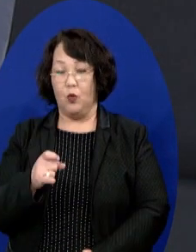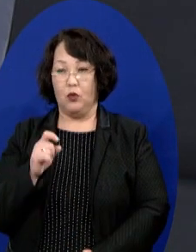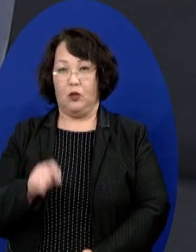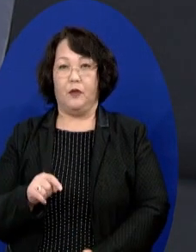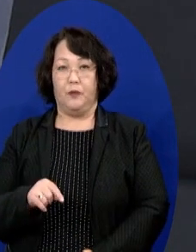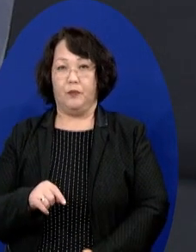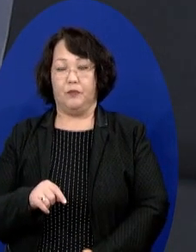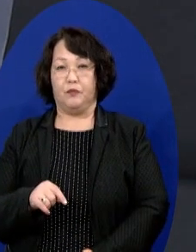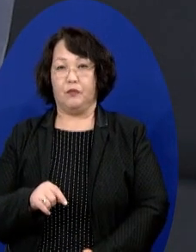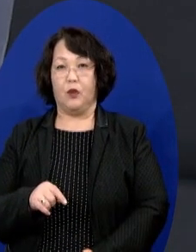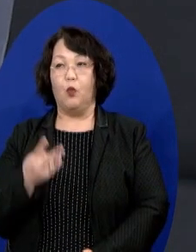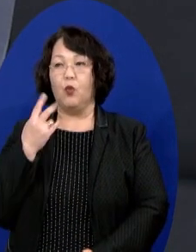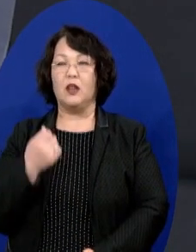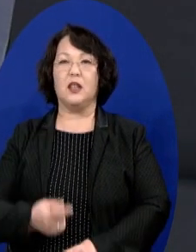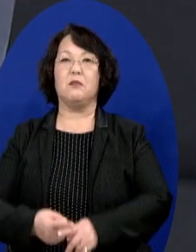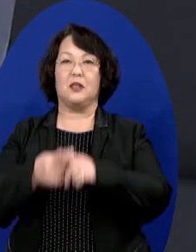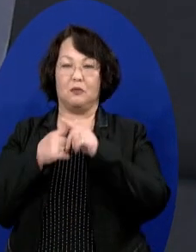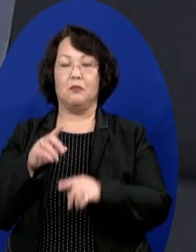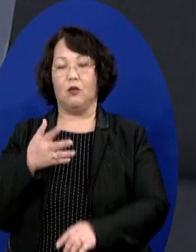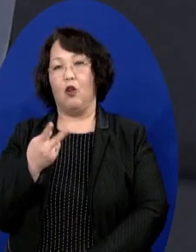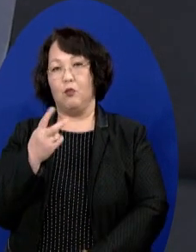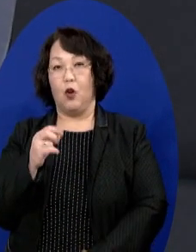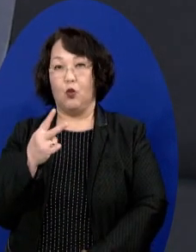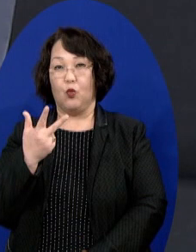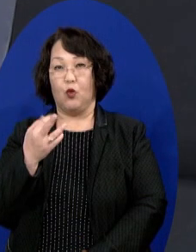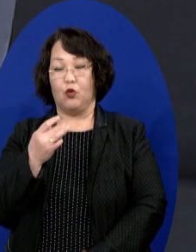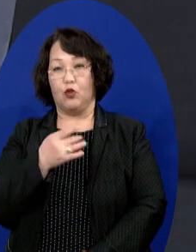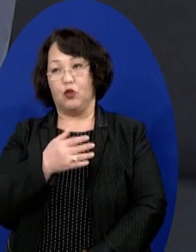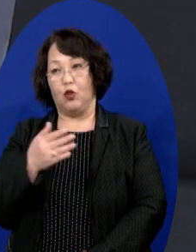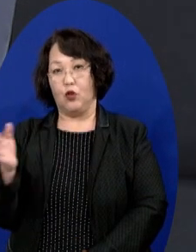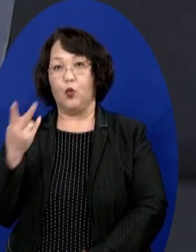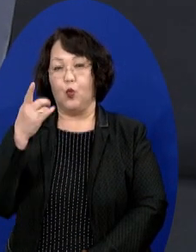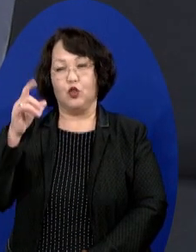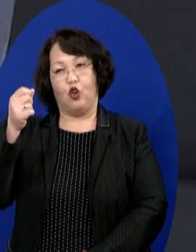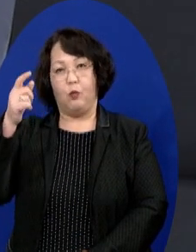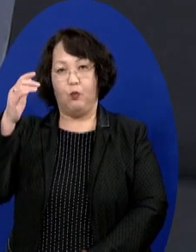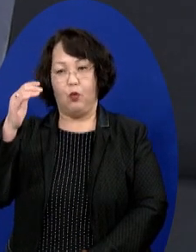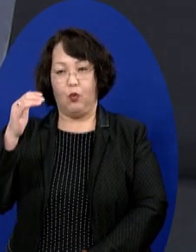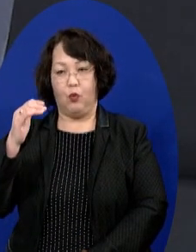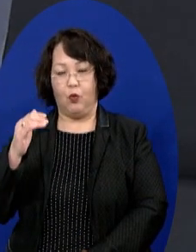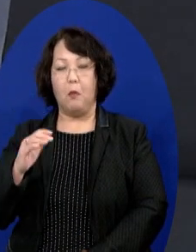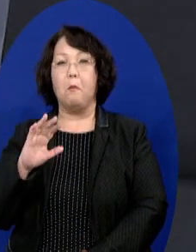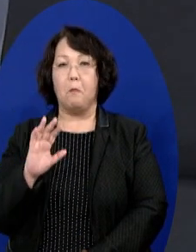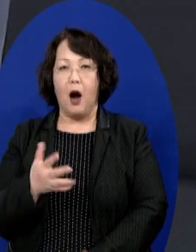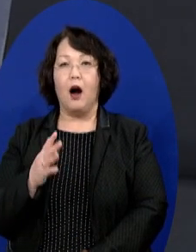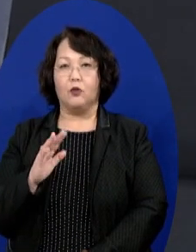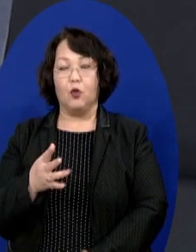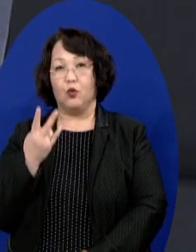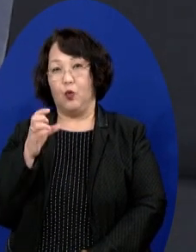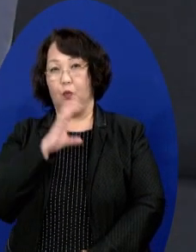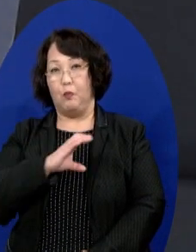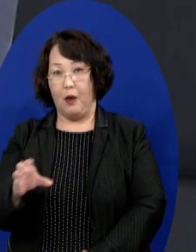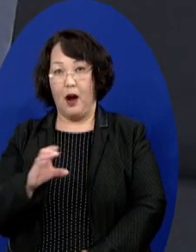бол өсөх магадaltaй, магадгүй 23 оноос бол өсөлт цааш эргэж одоо бууж магадгүй гэдэг төсөөллийг бол нэгдсэн үндэсний